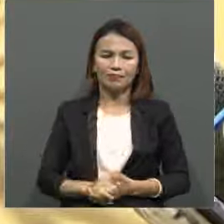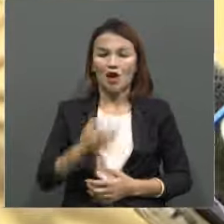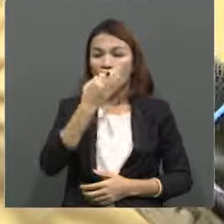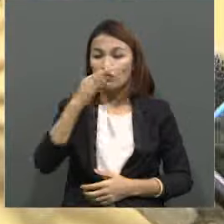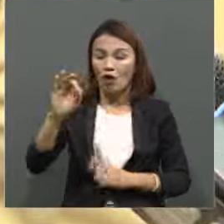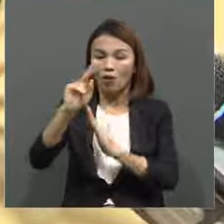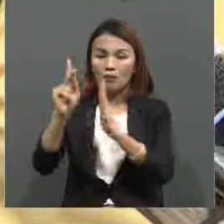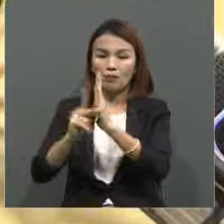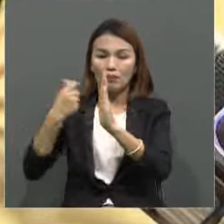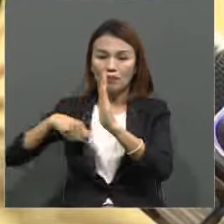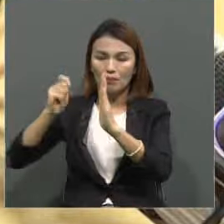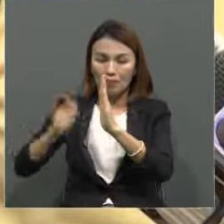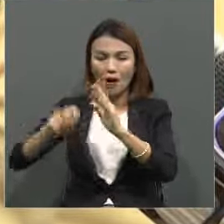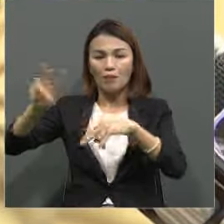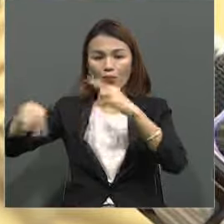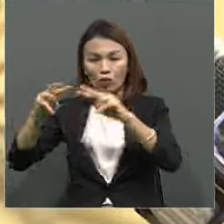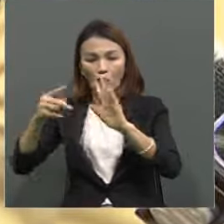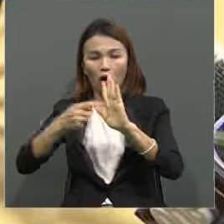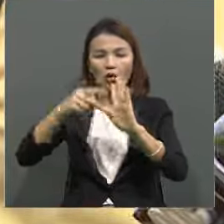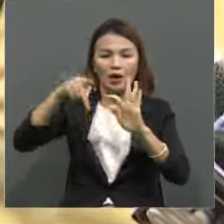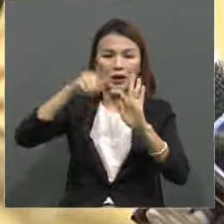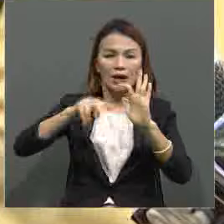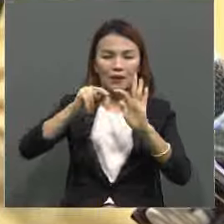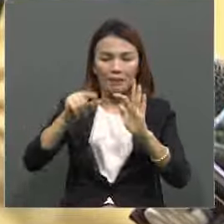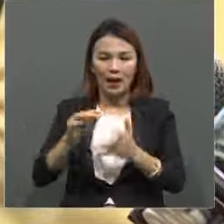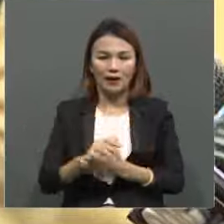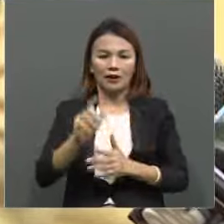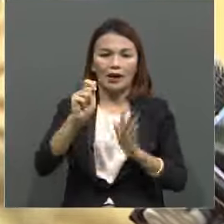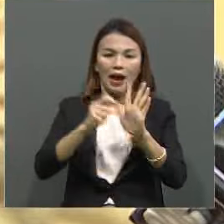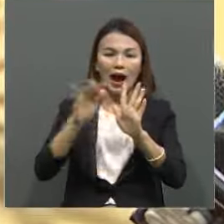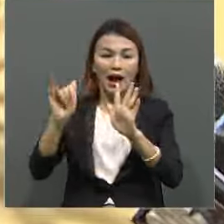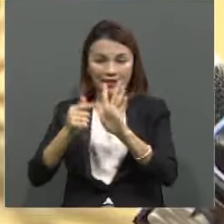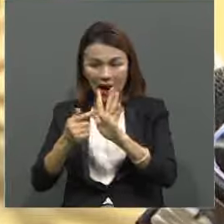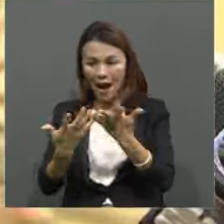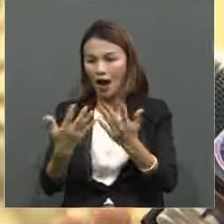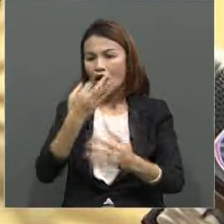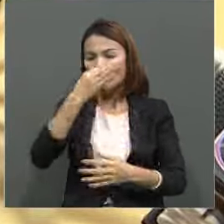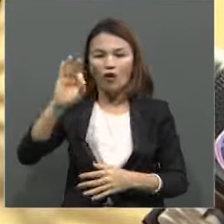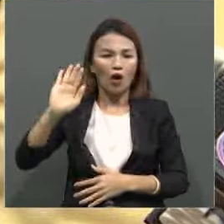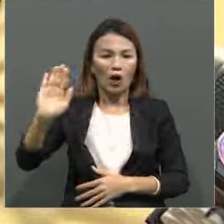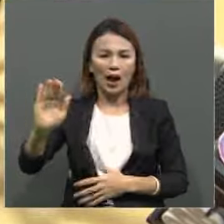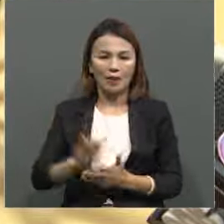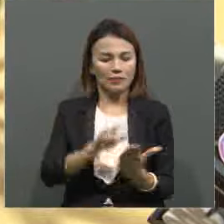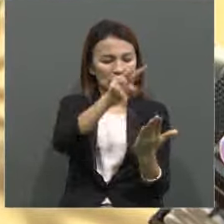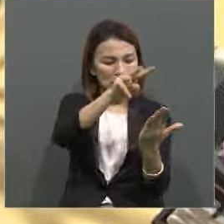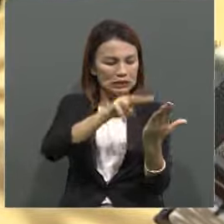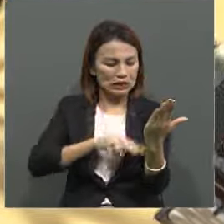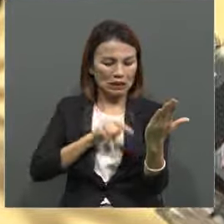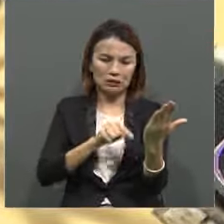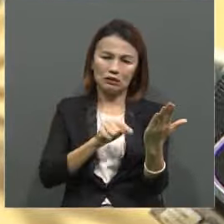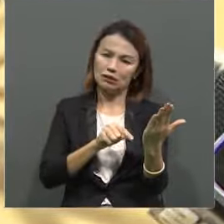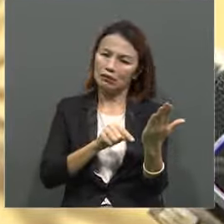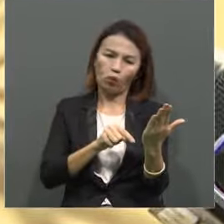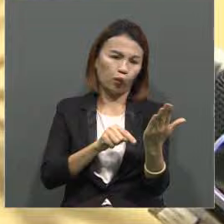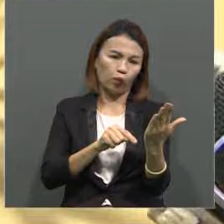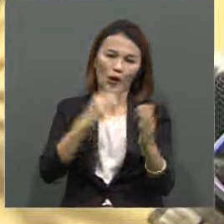ามฟ้องศาลแพ่งห้ามฟ้องศาลอาญาเรียกว่าไล่รอนสิทธิ์เราทุกอย่างบล็อกไว้หมดแล้ว